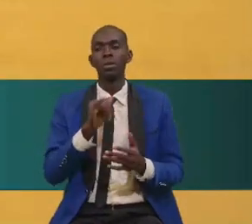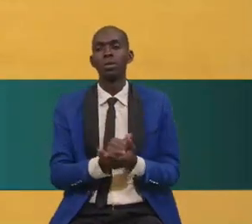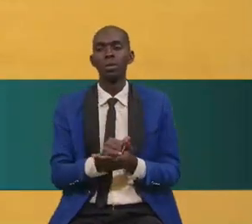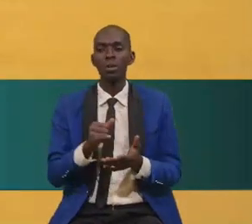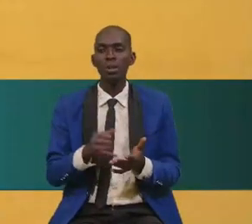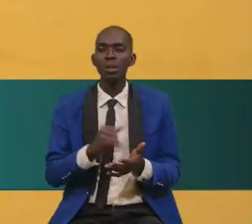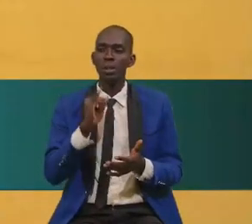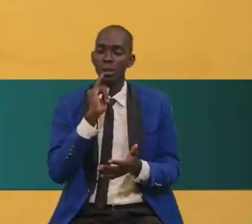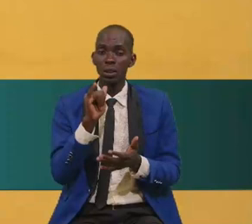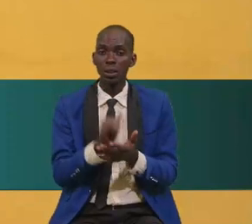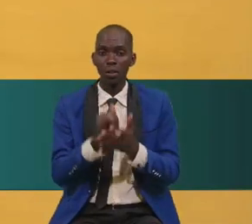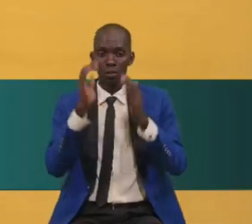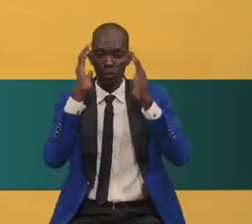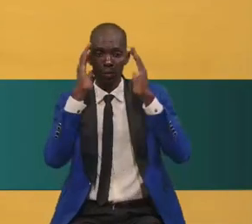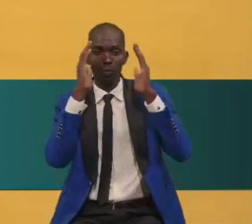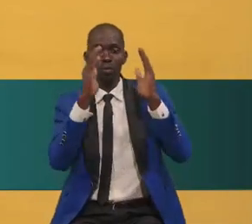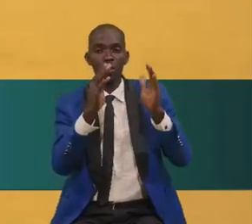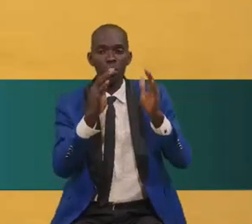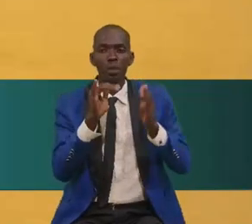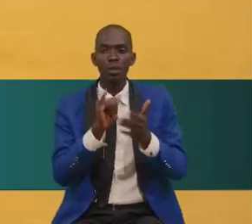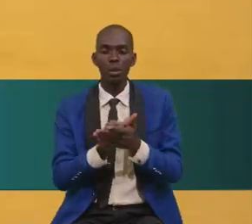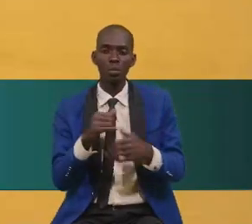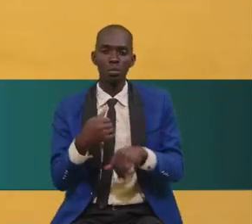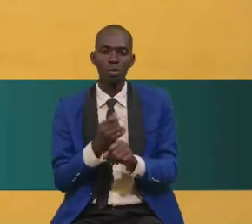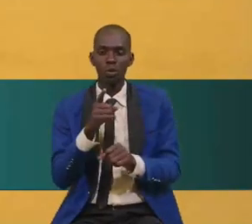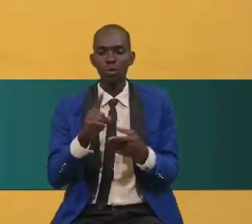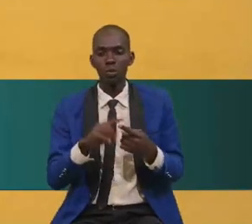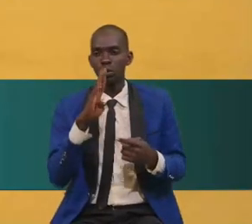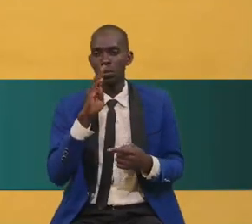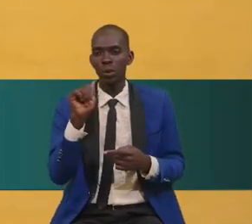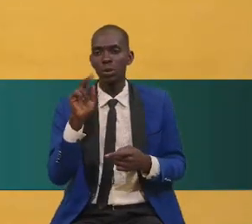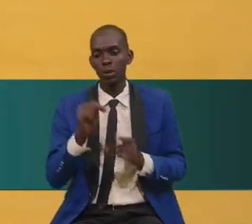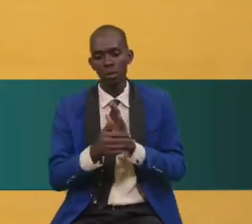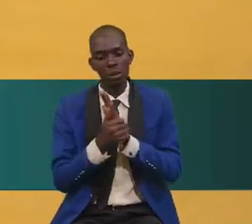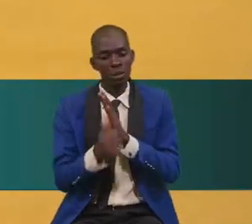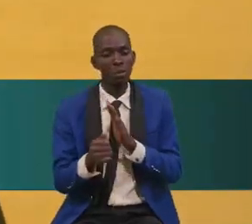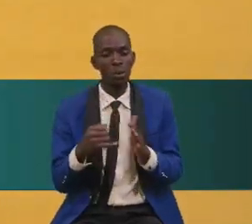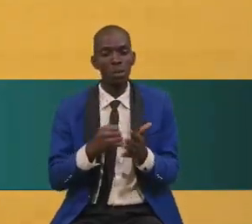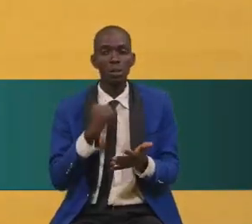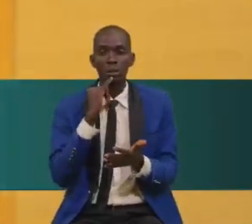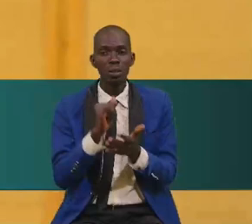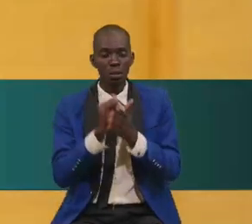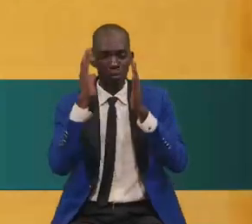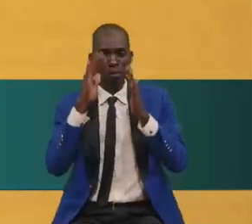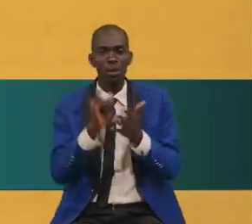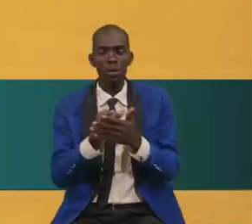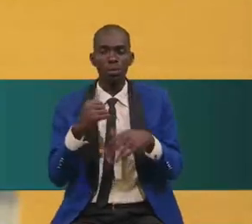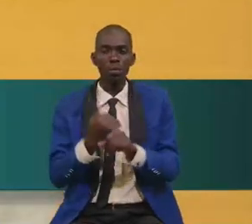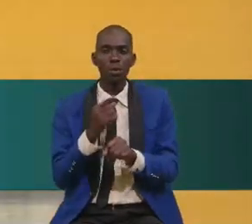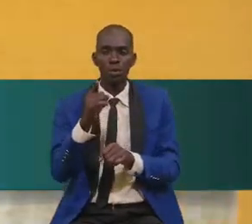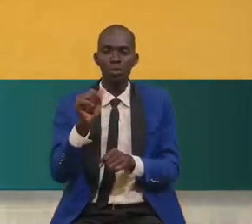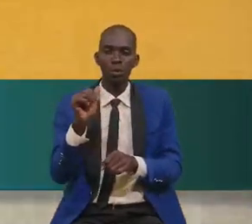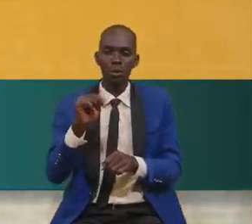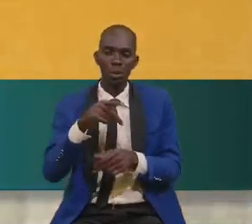cette concentration qui fait un expert, et cette concentration qui fait un professionnel,